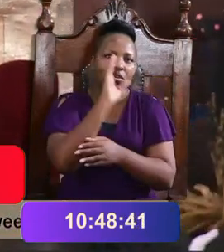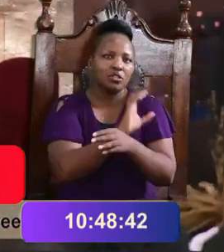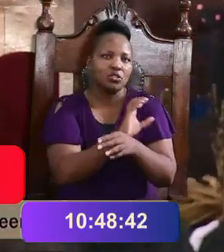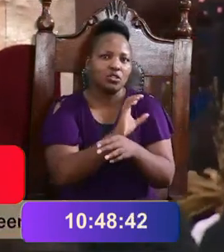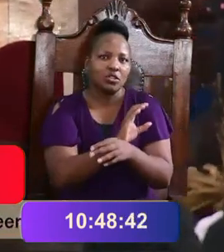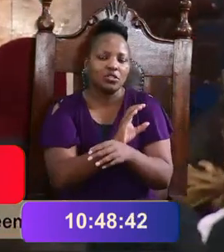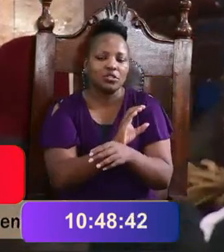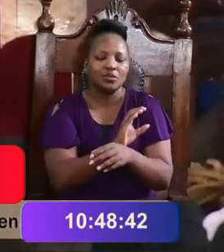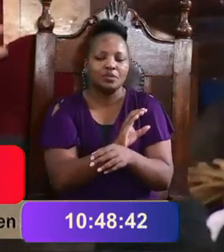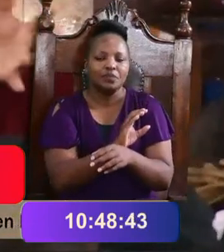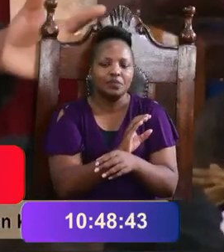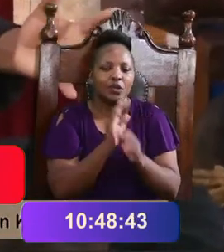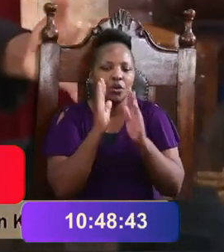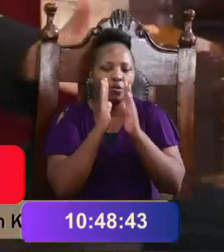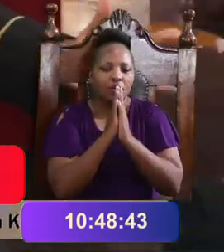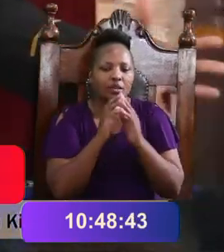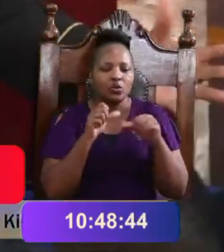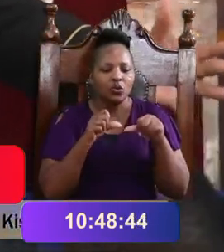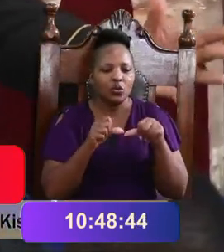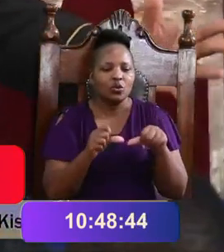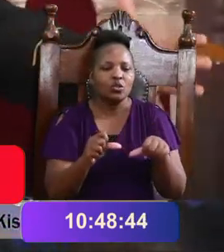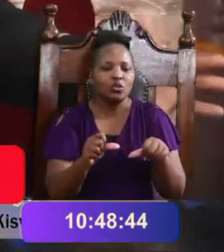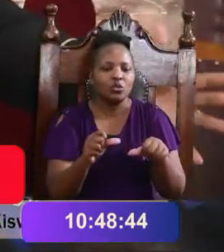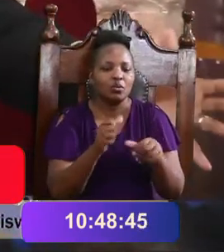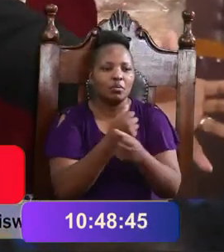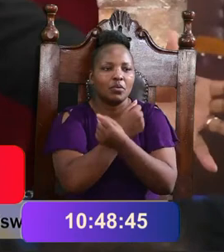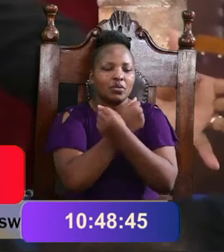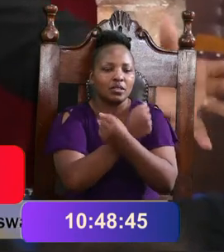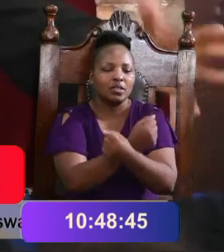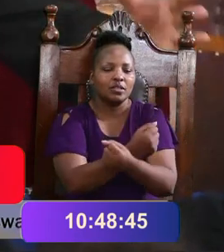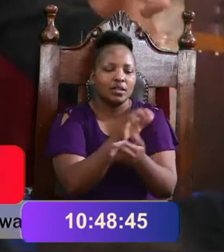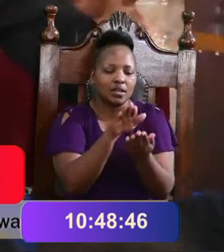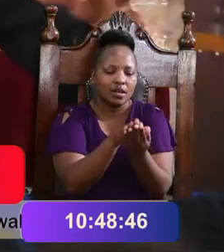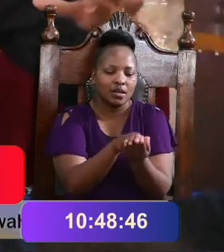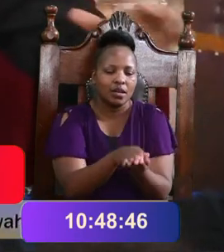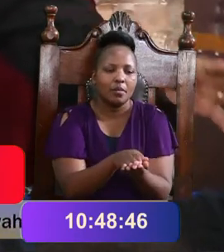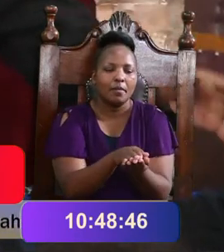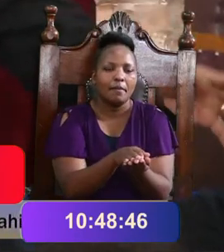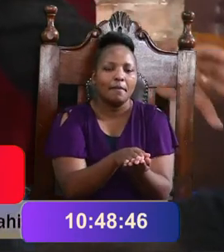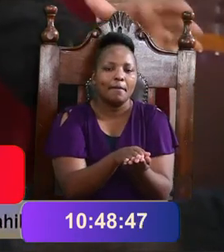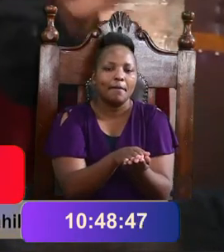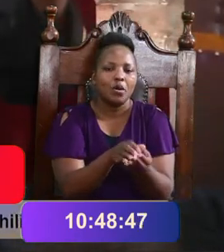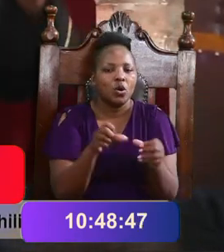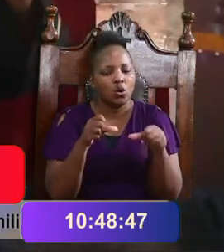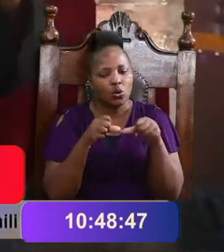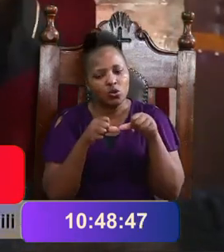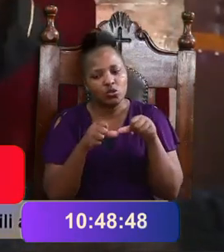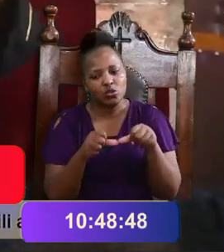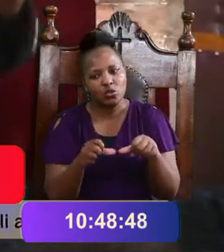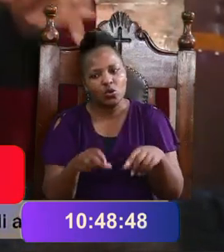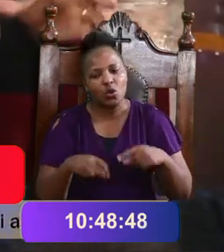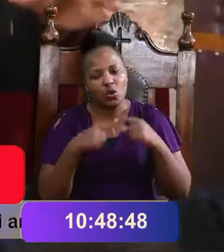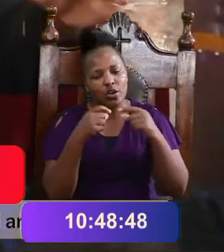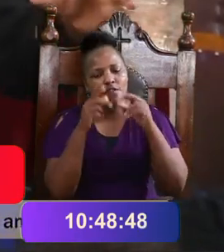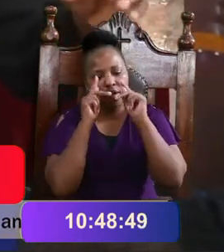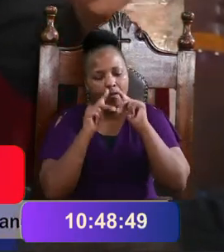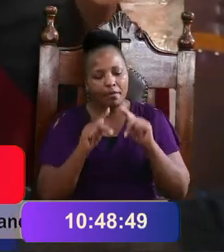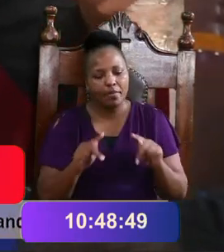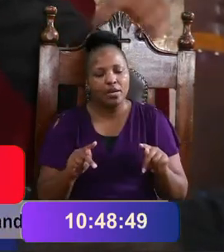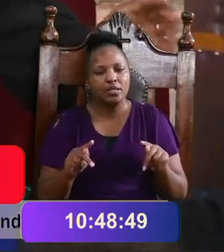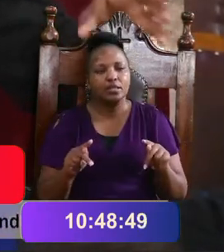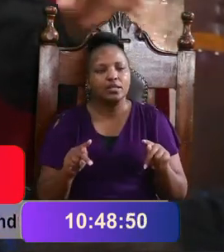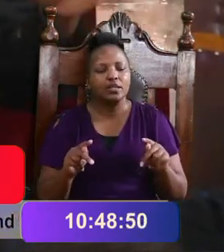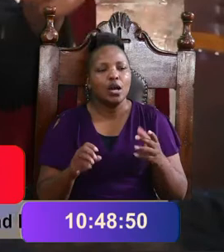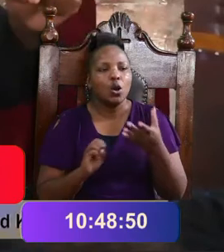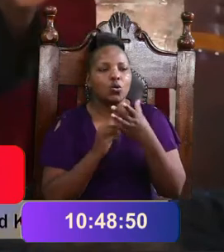lako. Tunaomba ukazidi kuwalinda na kuwahifadhi. Tunaomba ukazidi Bwana kuwapa amani na